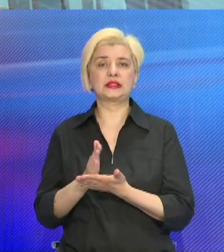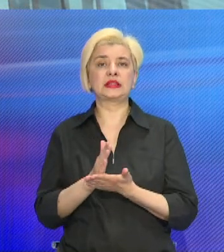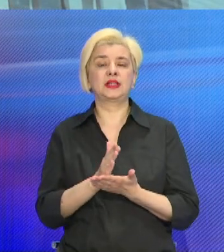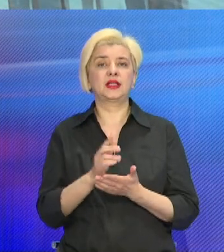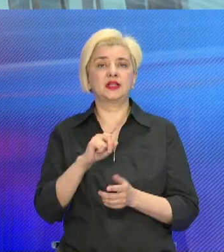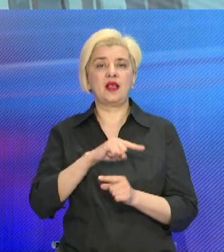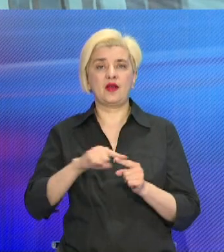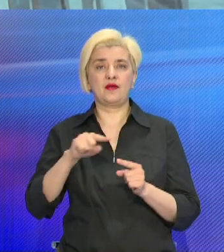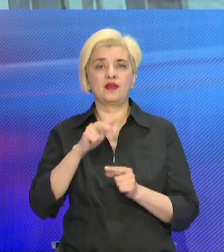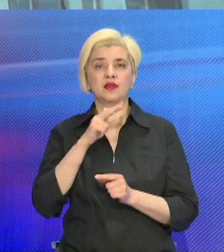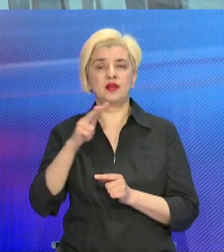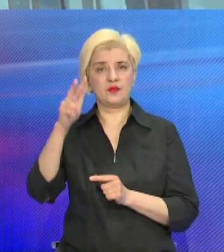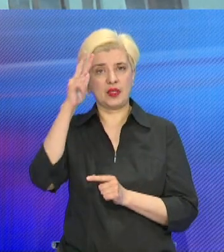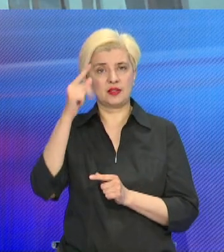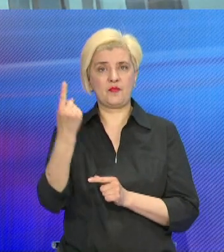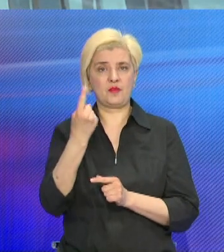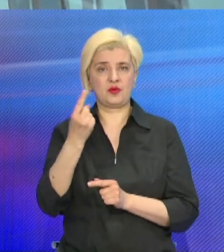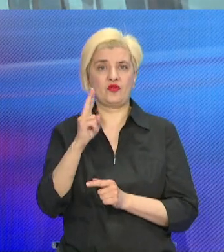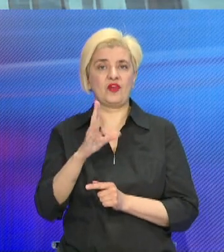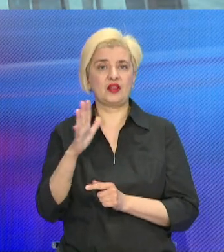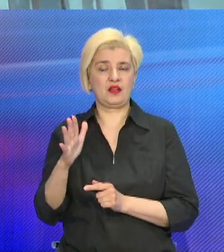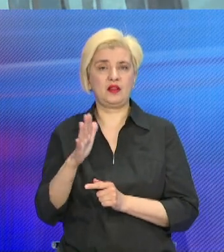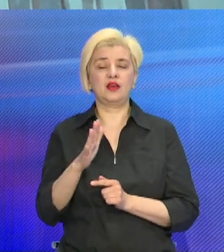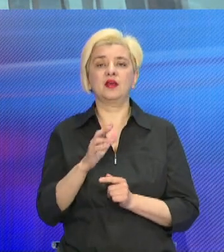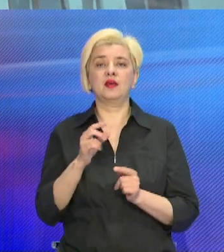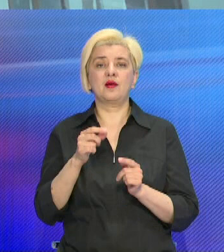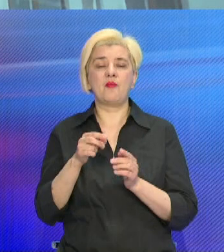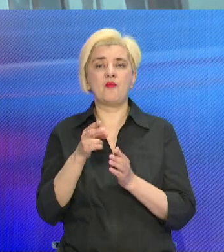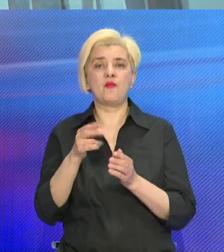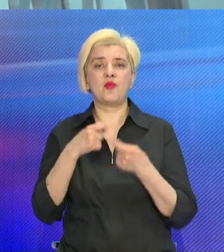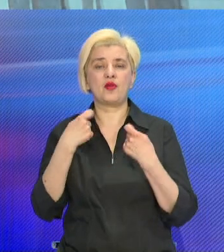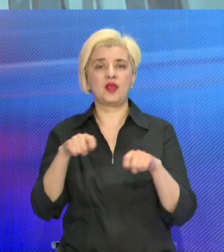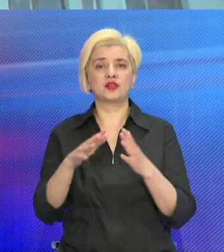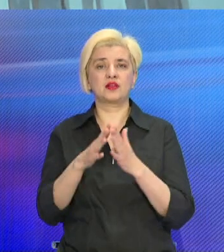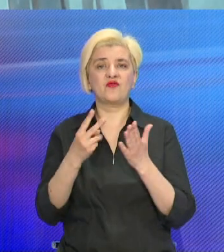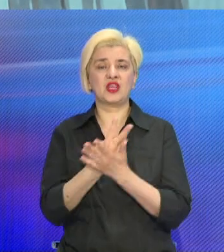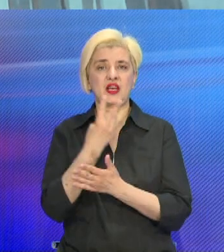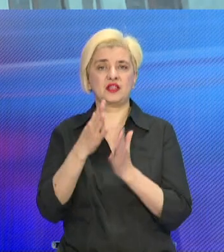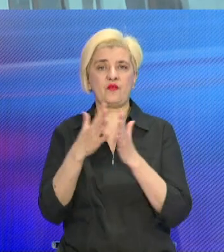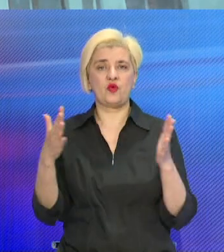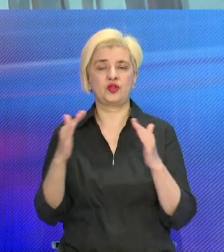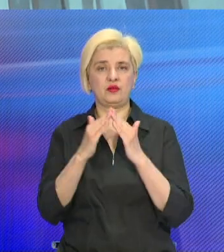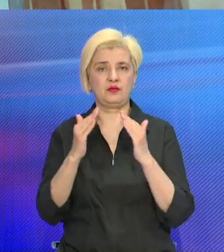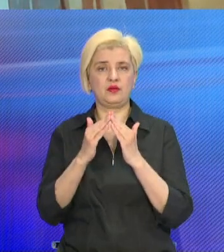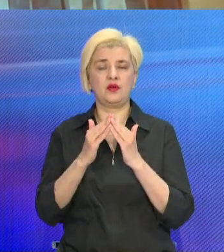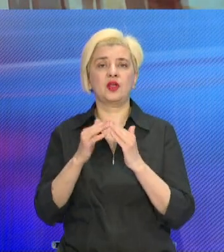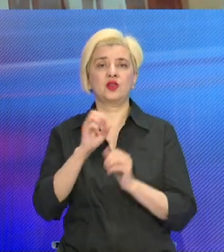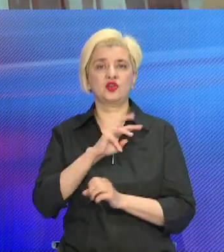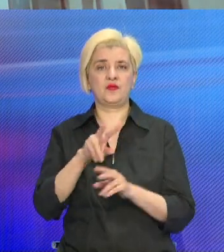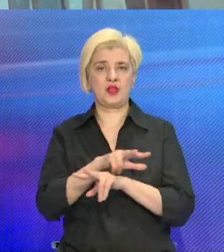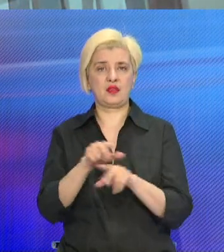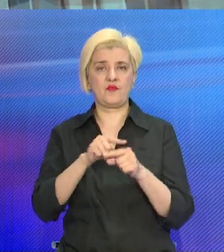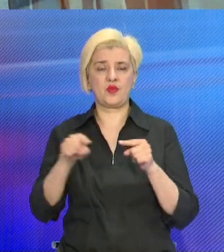года з таргоў прададзена ў 3,5 разы больш аб'ектаў нерухомасці, чым за аналагічны перыяд